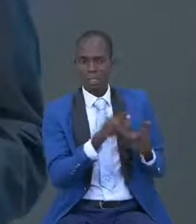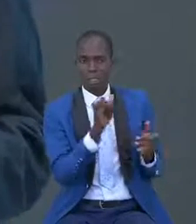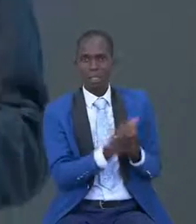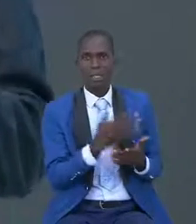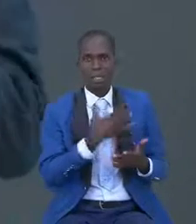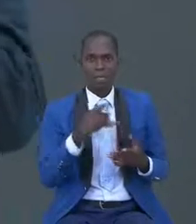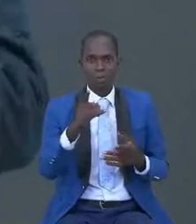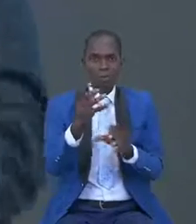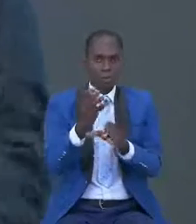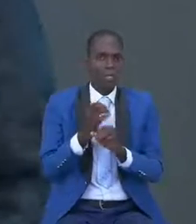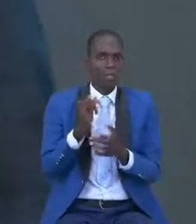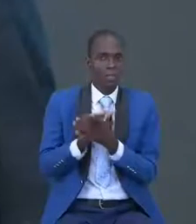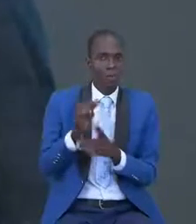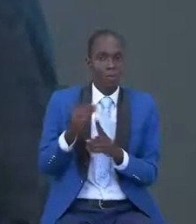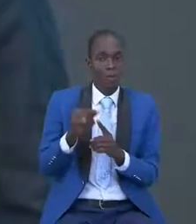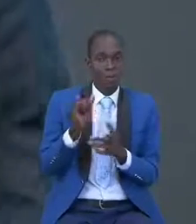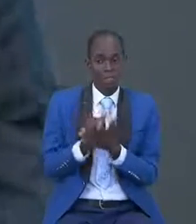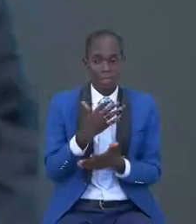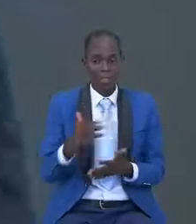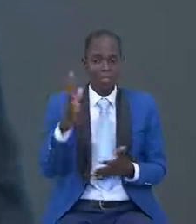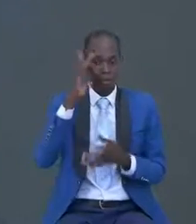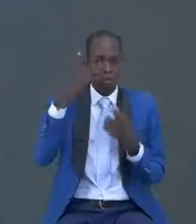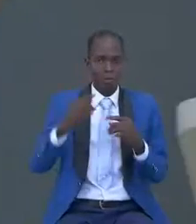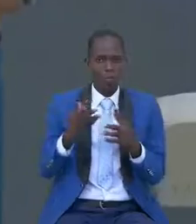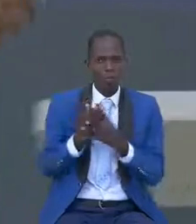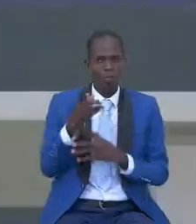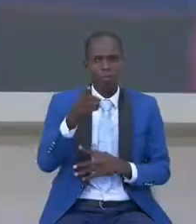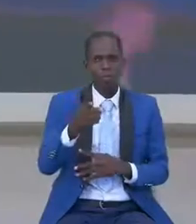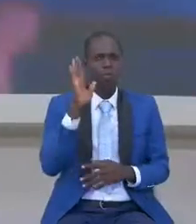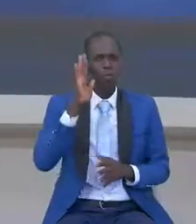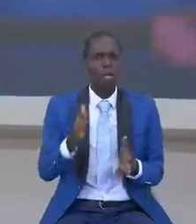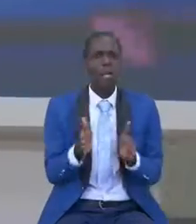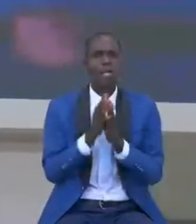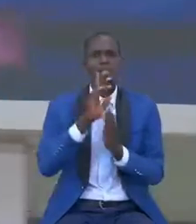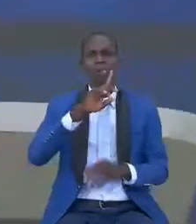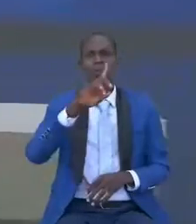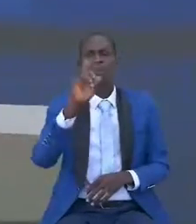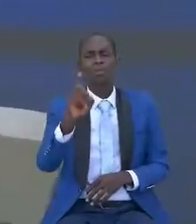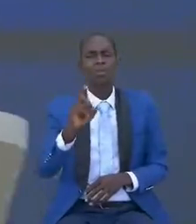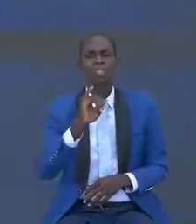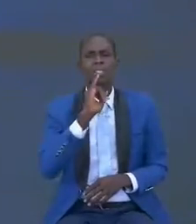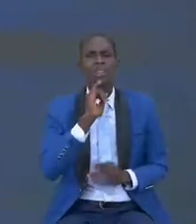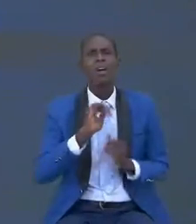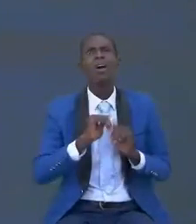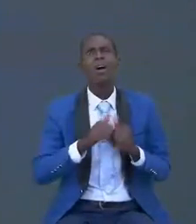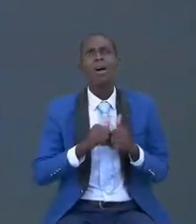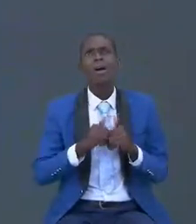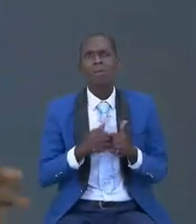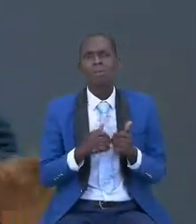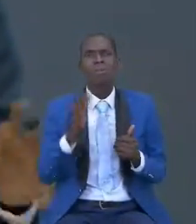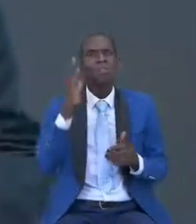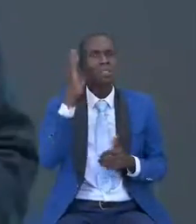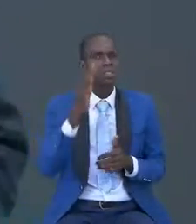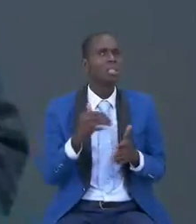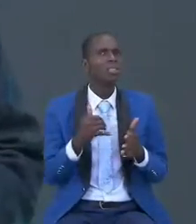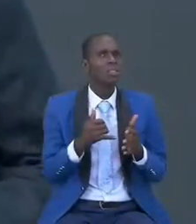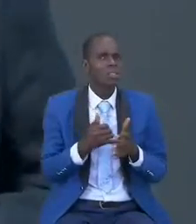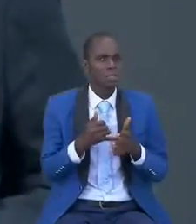le message que voici ce qui va arriver à travers toi. La première question que tu te poses, comment cela